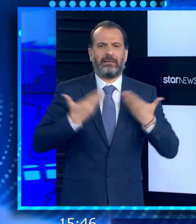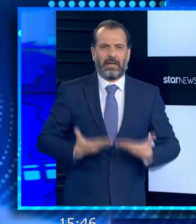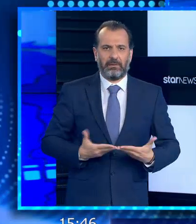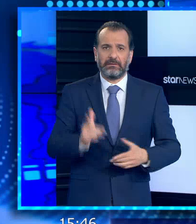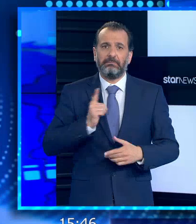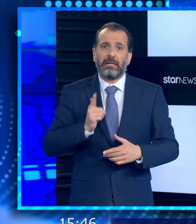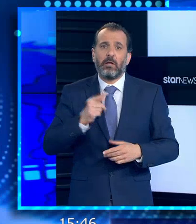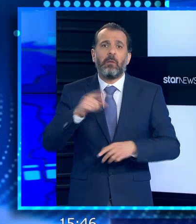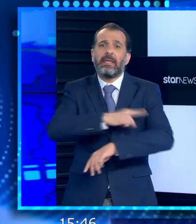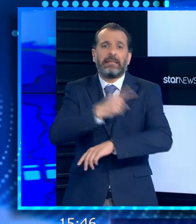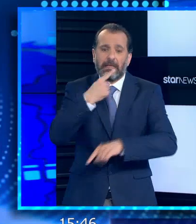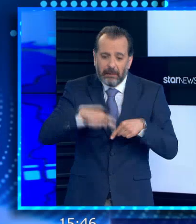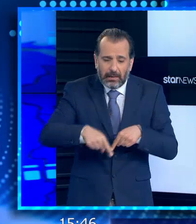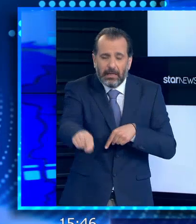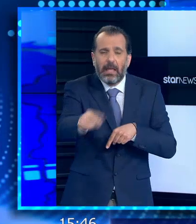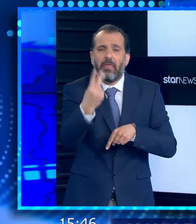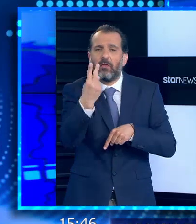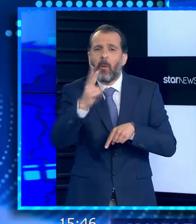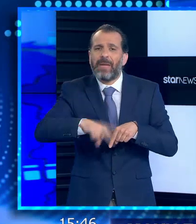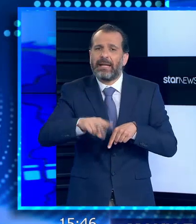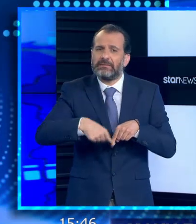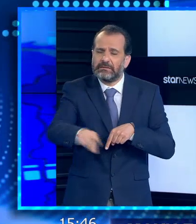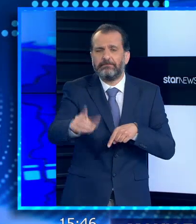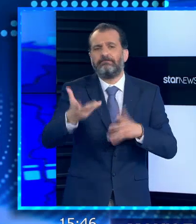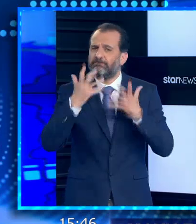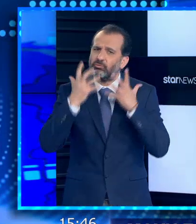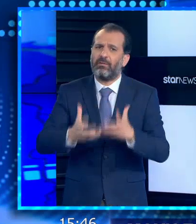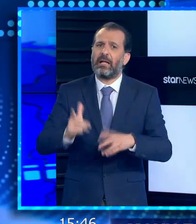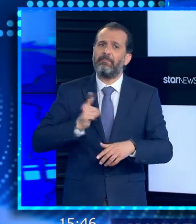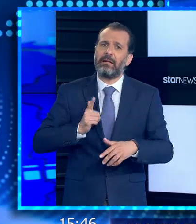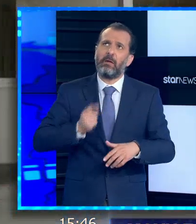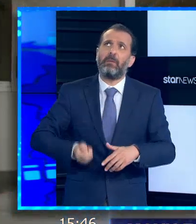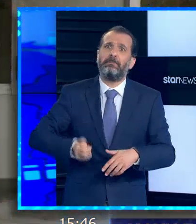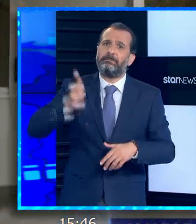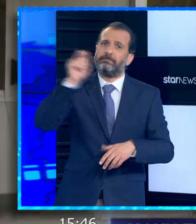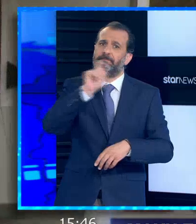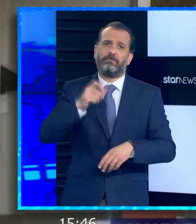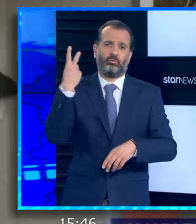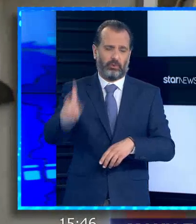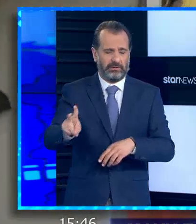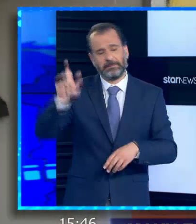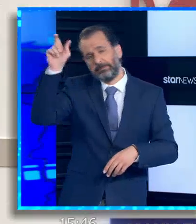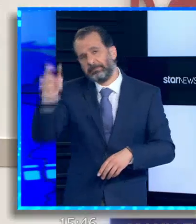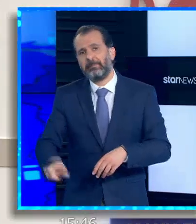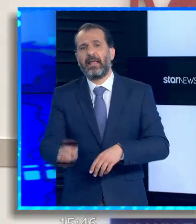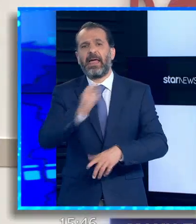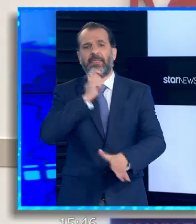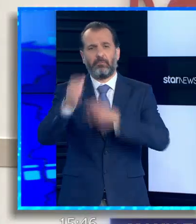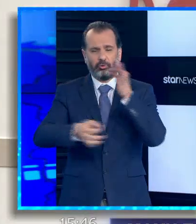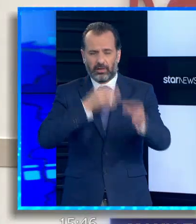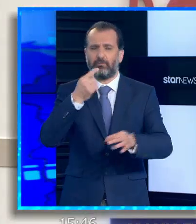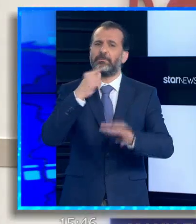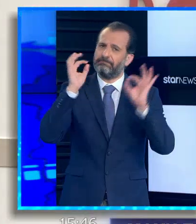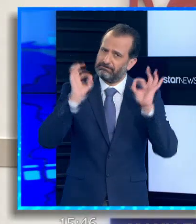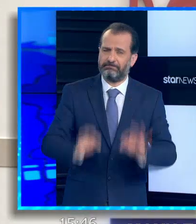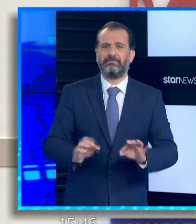Αποστολάκη θα μας μεταφέρει τις τελευταίες εξελίξεις. Γογό. Καλησπέρα, Ράνια, από την Κρήτη, όπως ακριβώς τα είπες. Σήμερα το πρωί